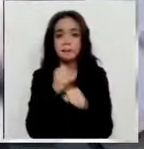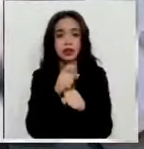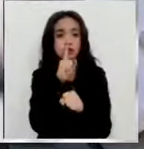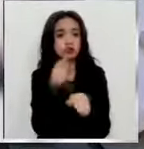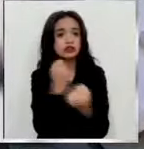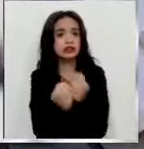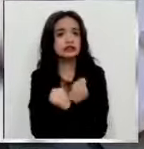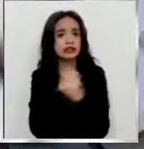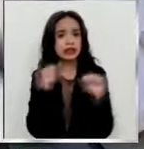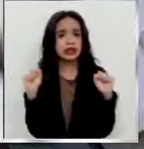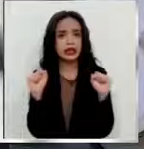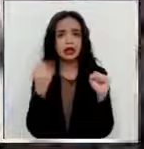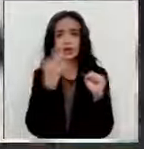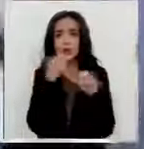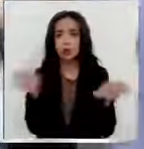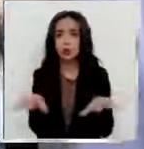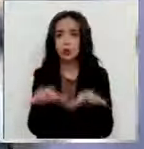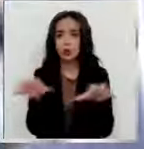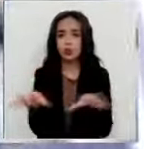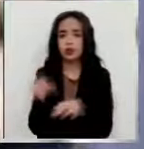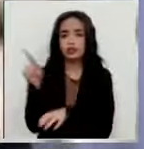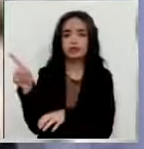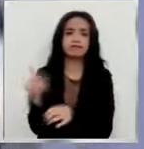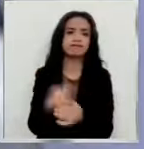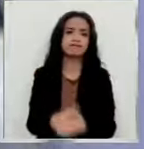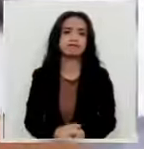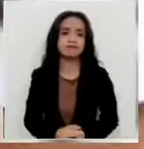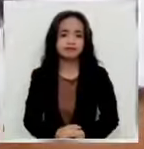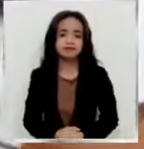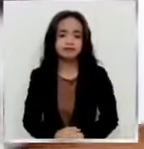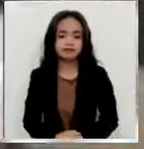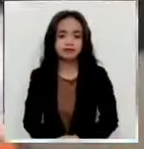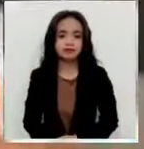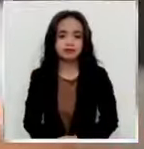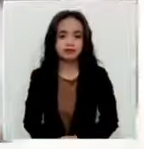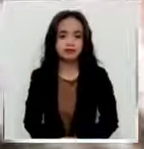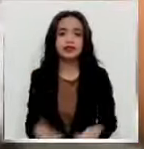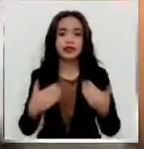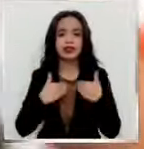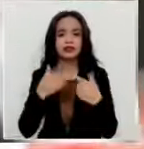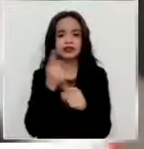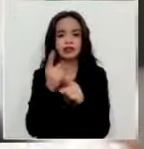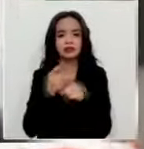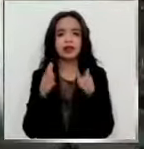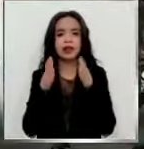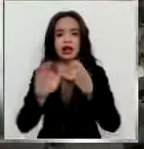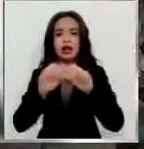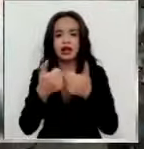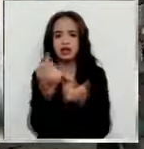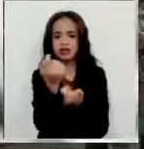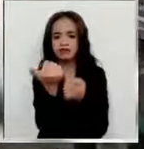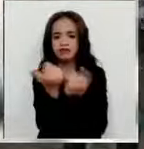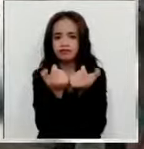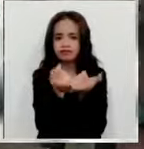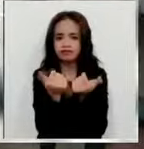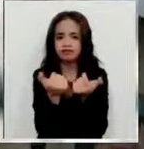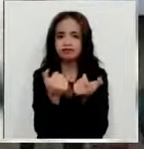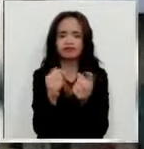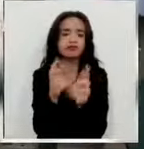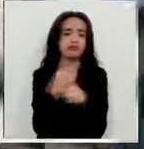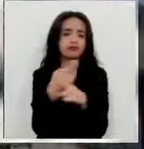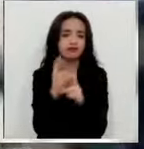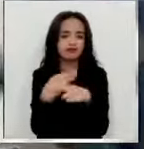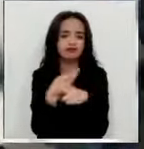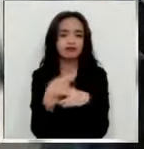mga nangangalakal ng e-waste? May tamang paraan pala ng pagbabaklas. At itinuturo yan